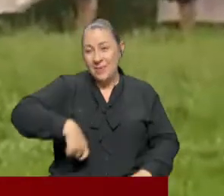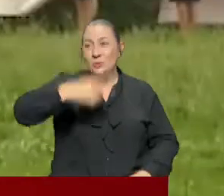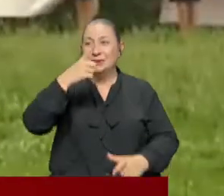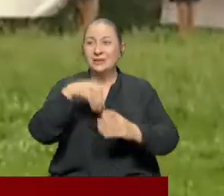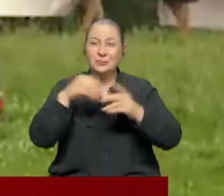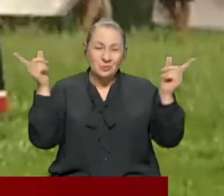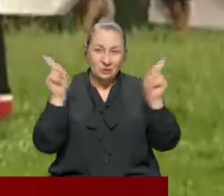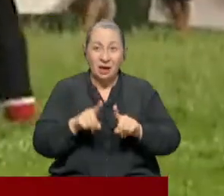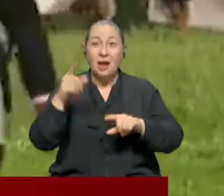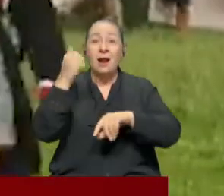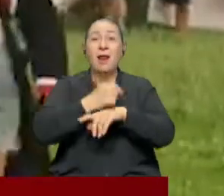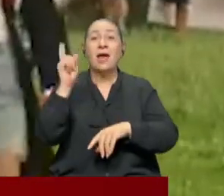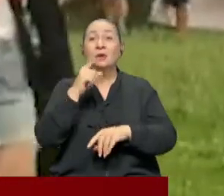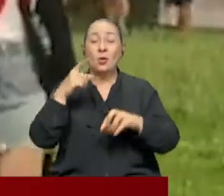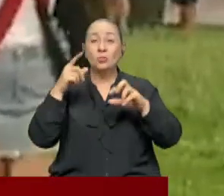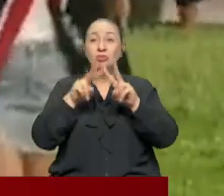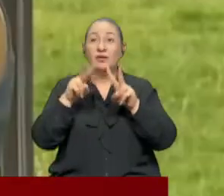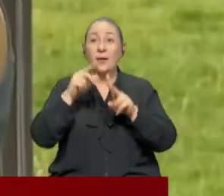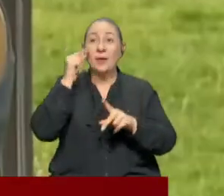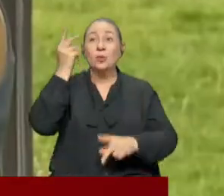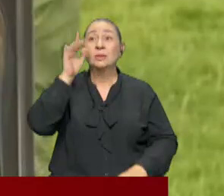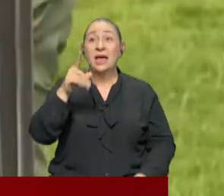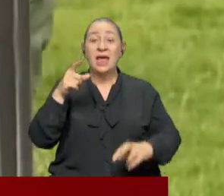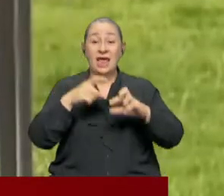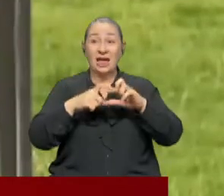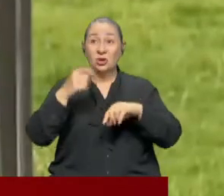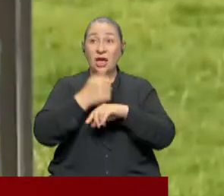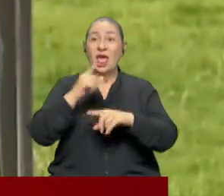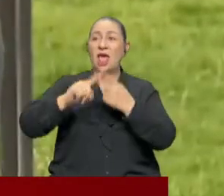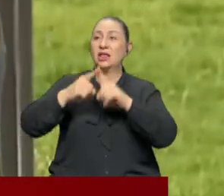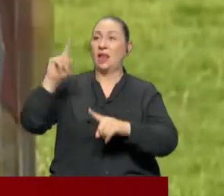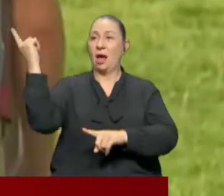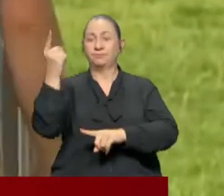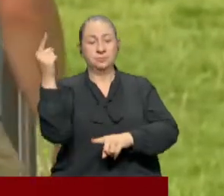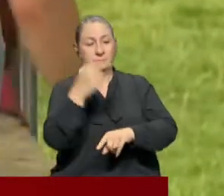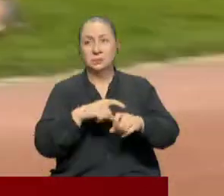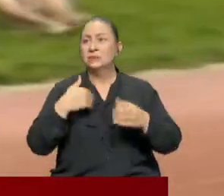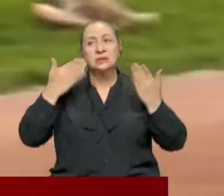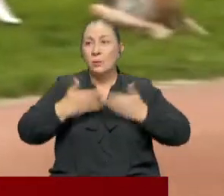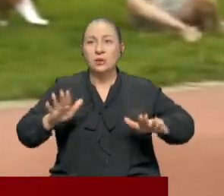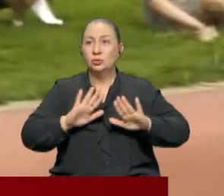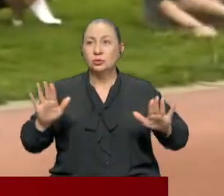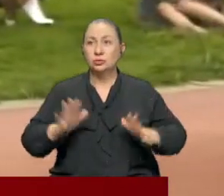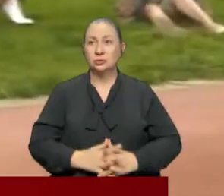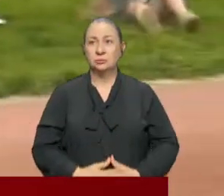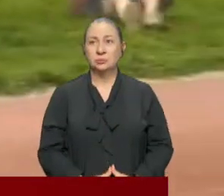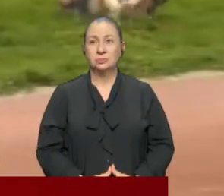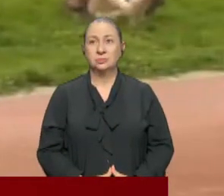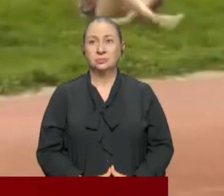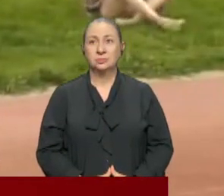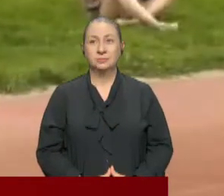buluştular. Rektör Mustafa Verşan Kök'ü de unutmadılar. Rektörlük iktidar tarafından atanmıştır. Kabul etmiyoruz.